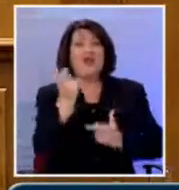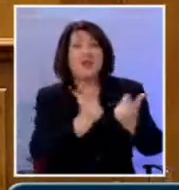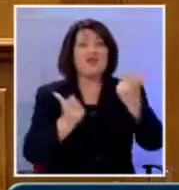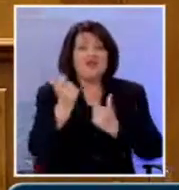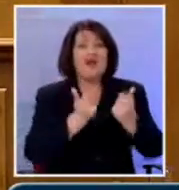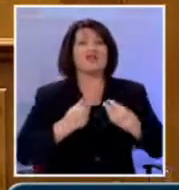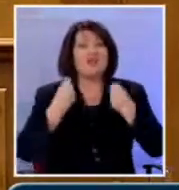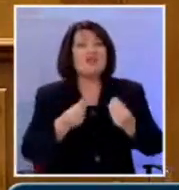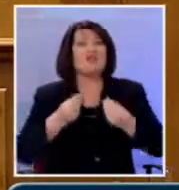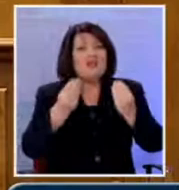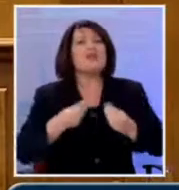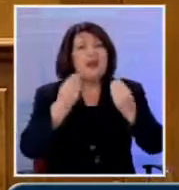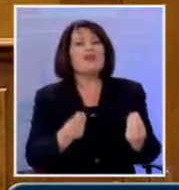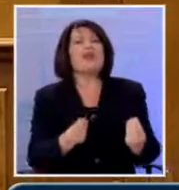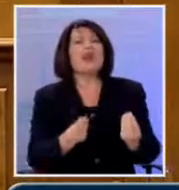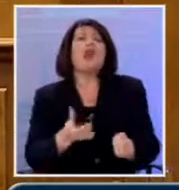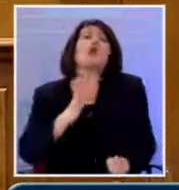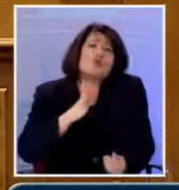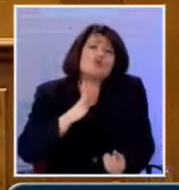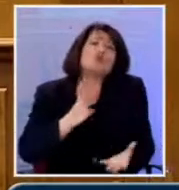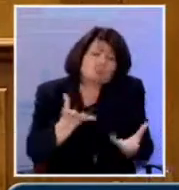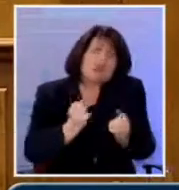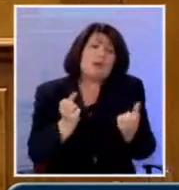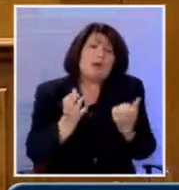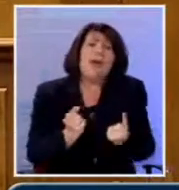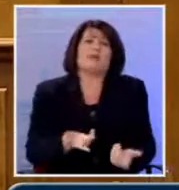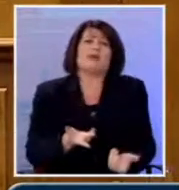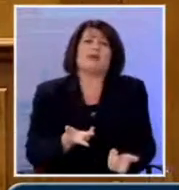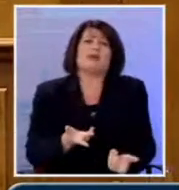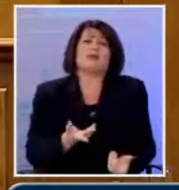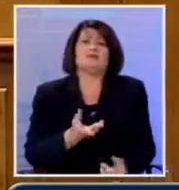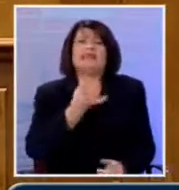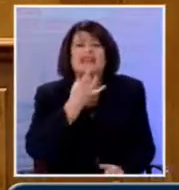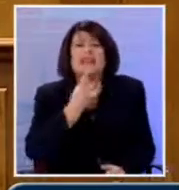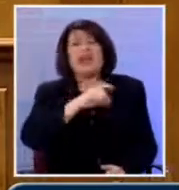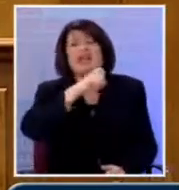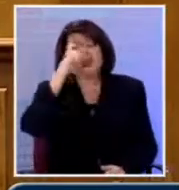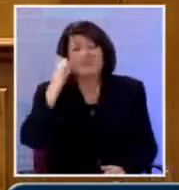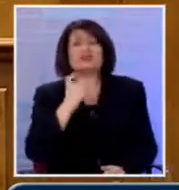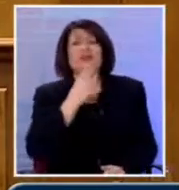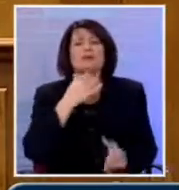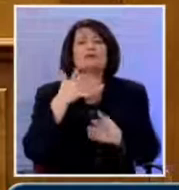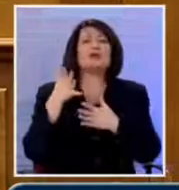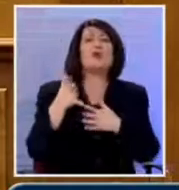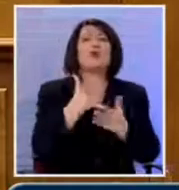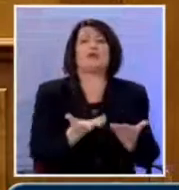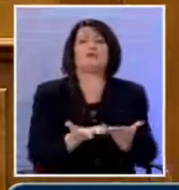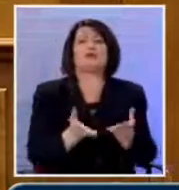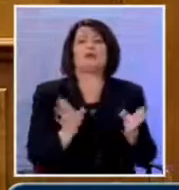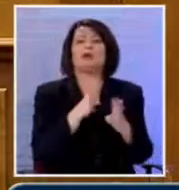τα επονίδιστα, τα επαχθή, τα παραπλανητικά,